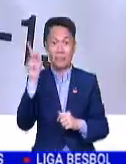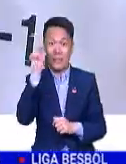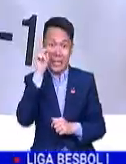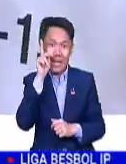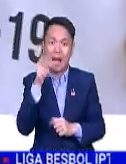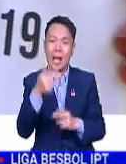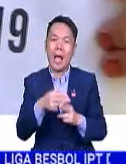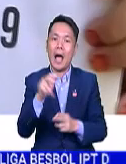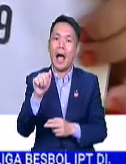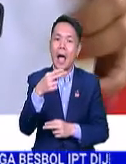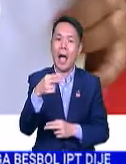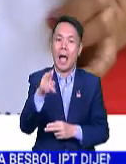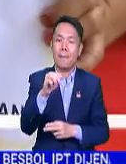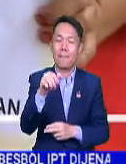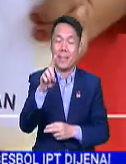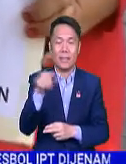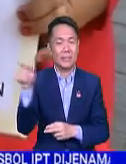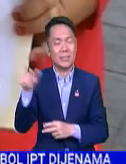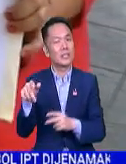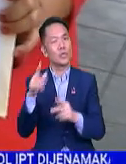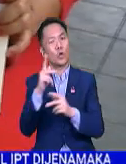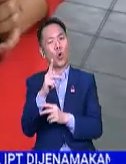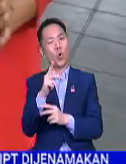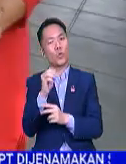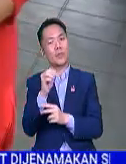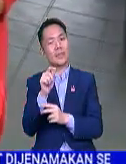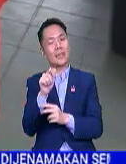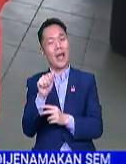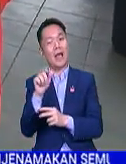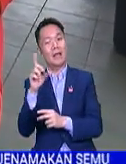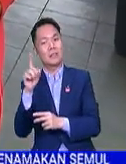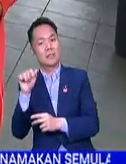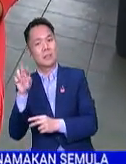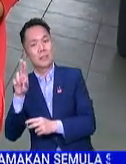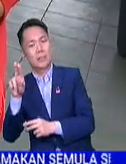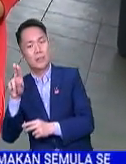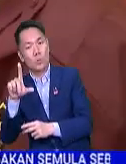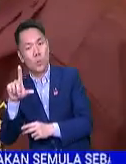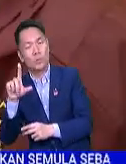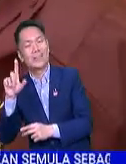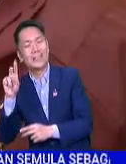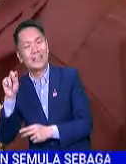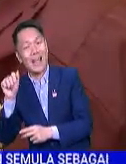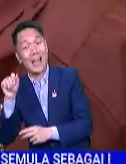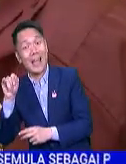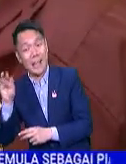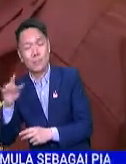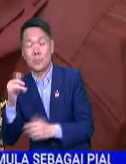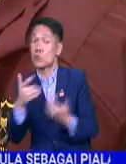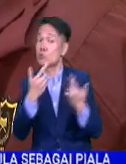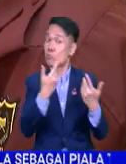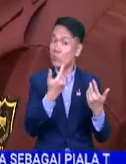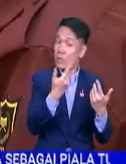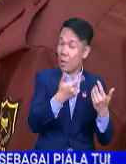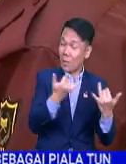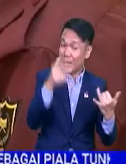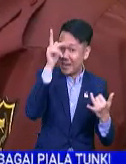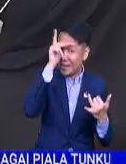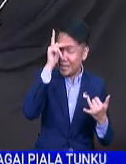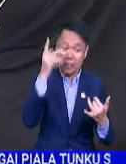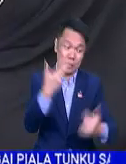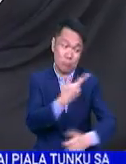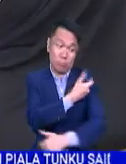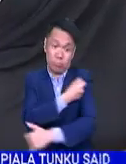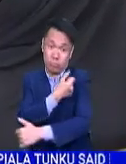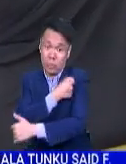Ahmad Yaakob di Kota Darun Naim. Setakat ini bilangan mereka yang sudah lengkap menerima vaksin di Kelantan hampir 50%.